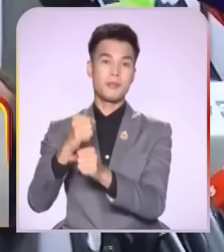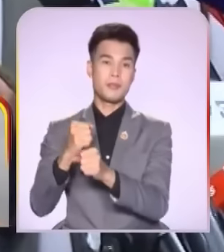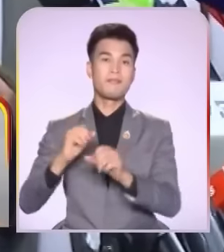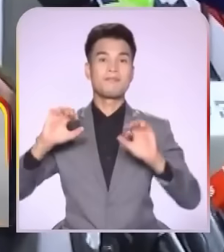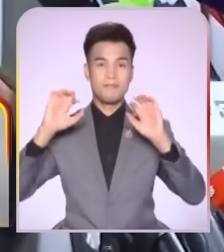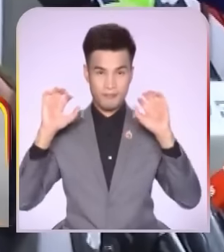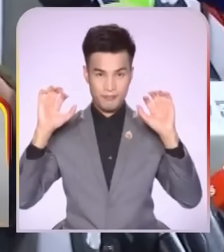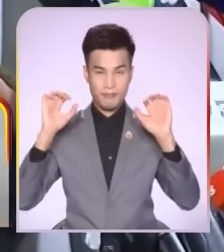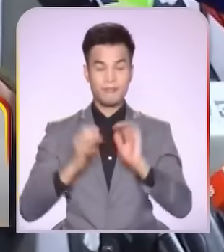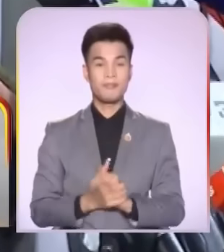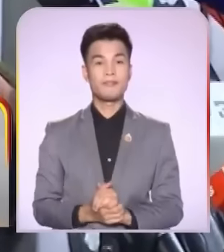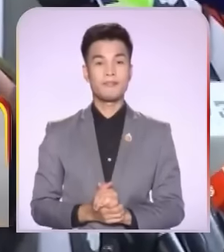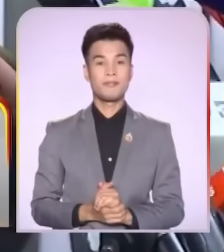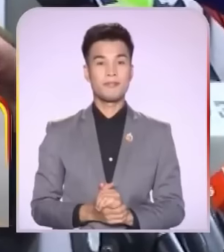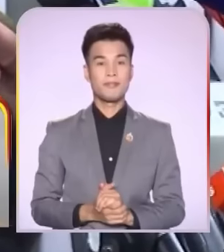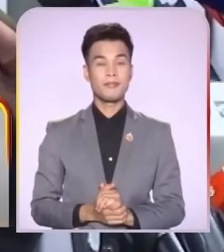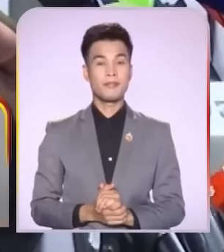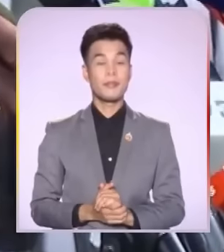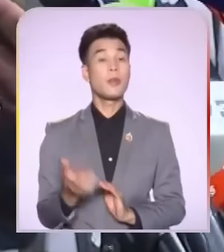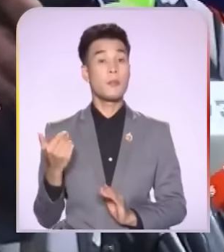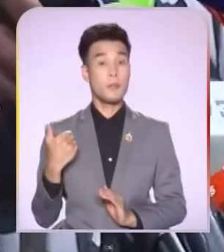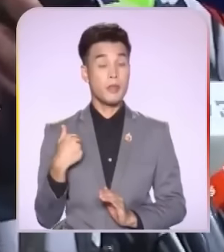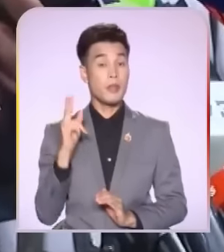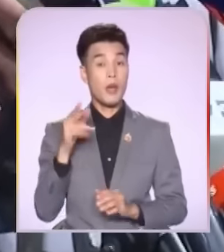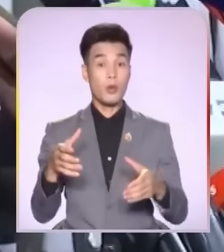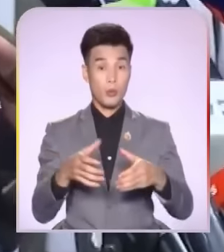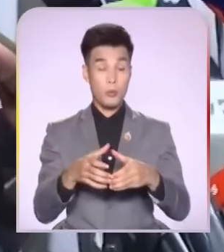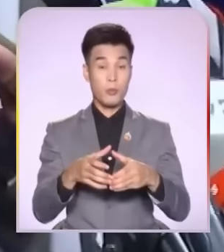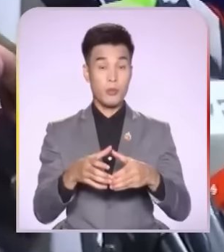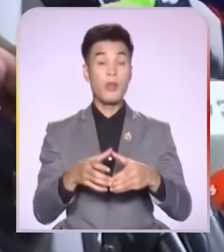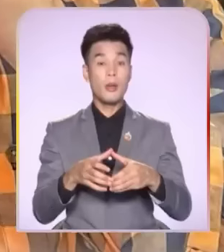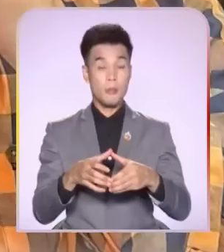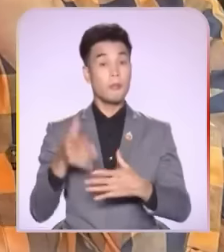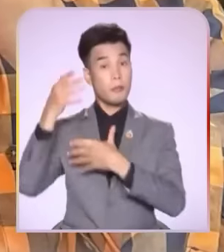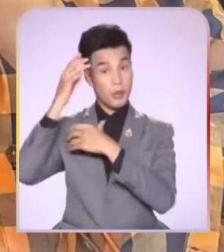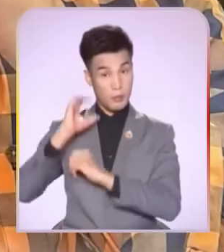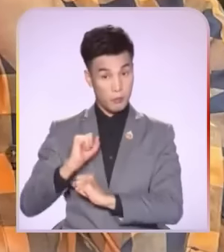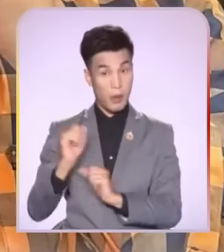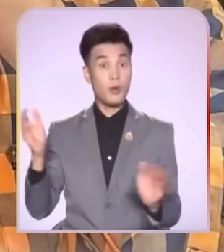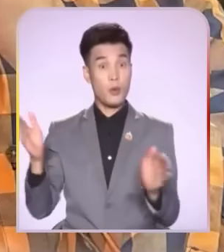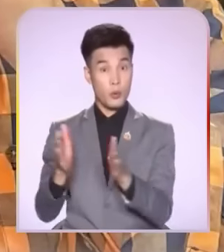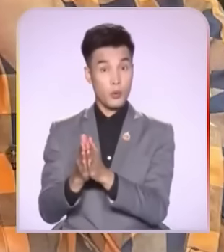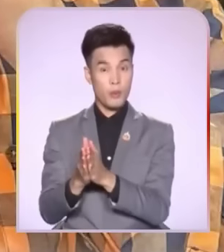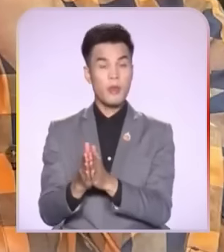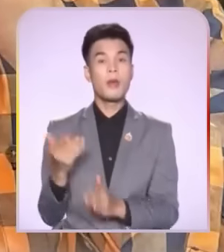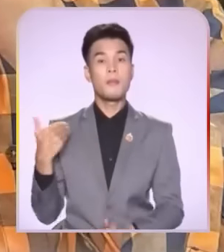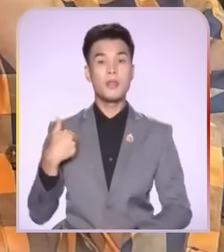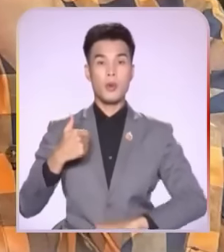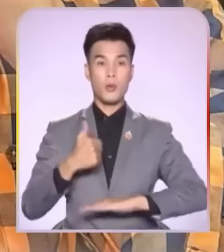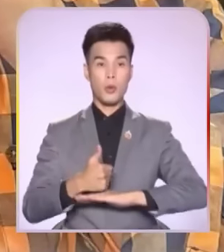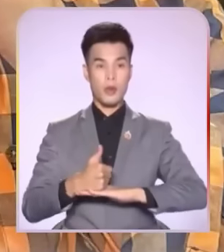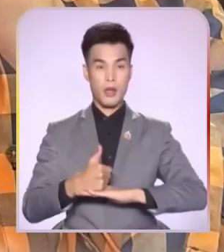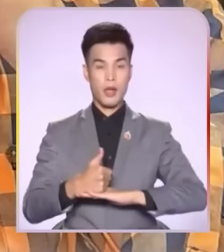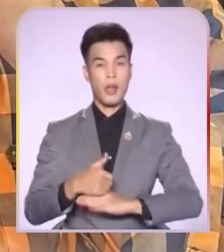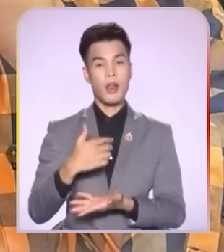ฐบาลด้วยค่ะ อีกหนึ่งพรรคค่ะคุณผู้ชมกระแสข่าวว่าพรรคประชาธิปัตย์จะเข้าร่วมรัฐบาลคุณเฉลิมชัยศรีอ่อนหัวหน้าพรรคออก